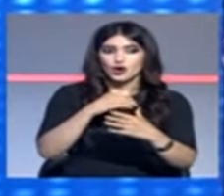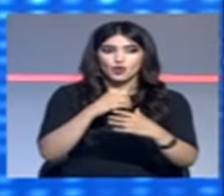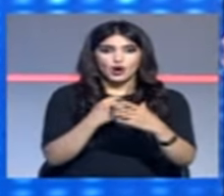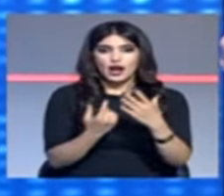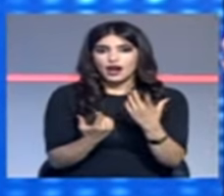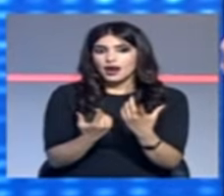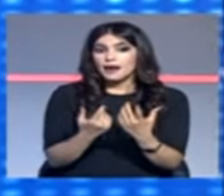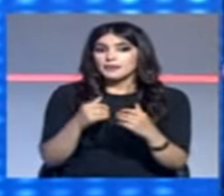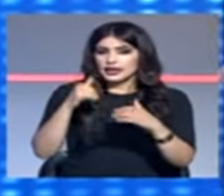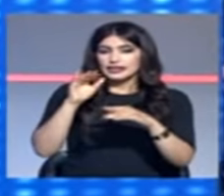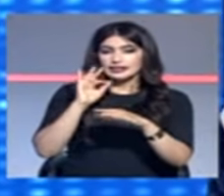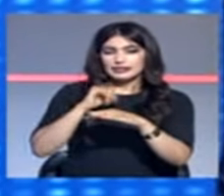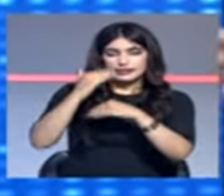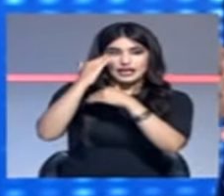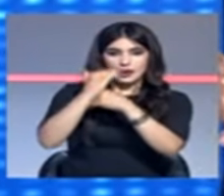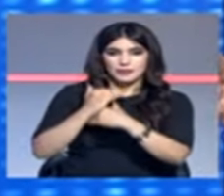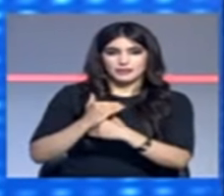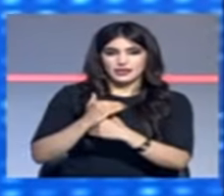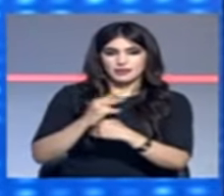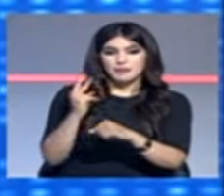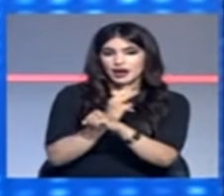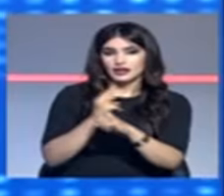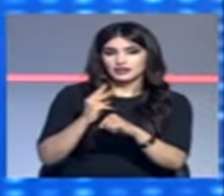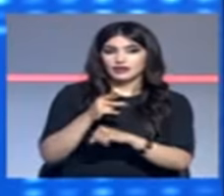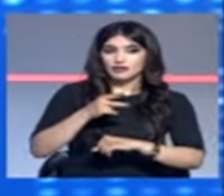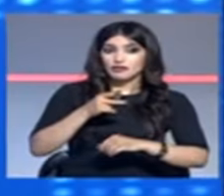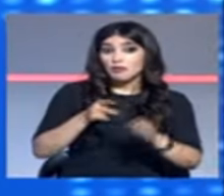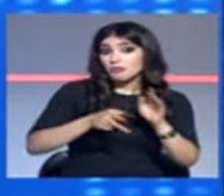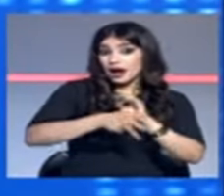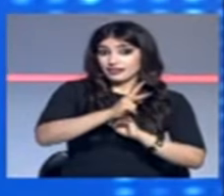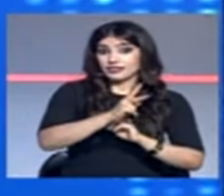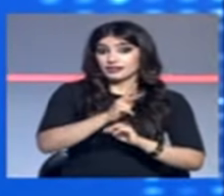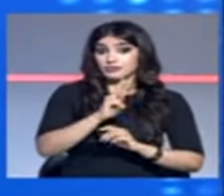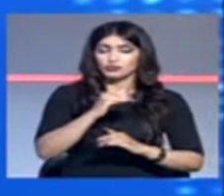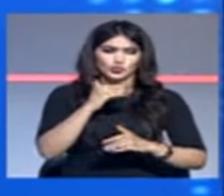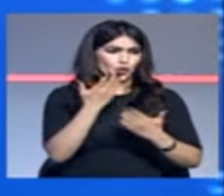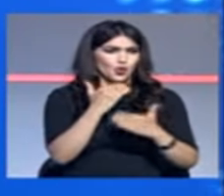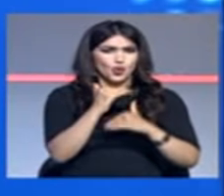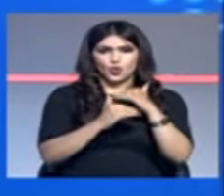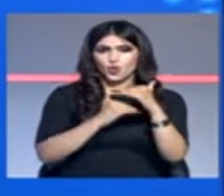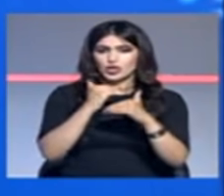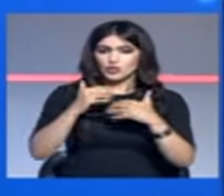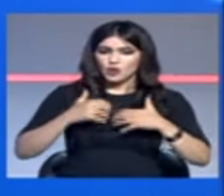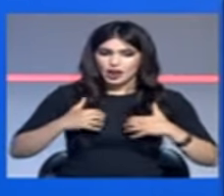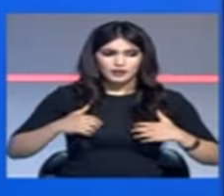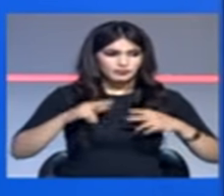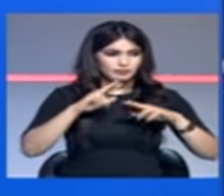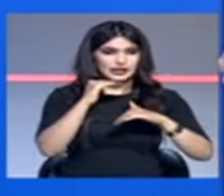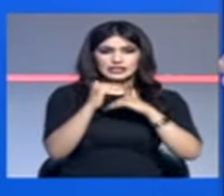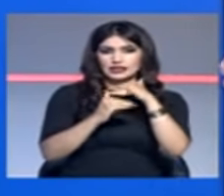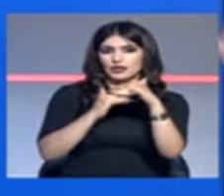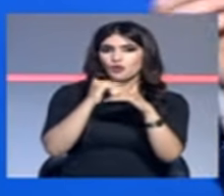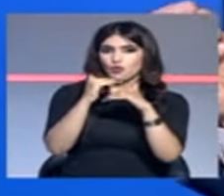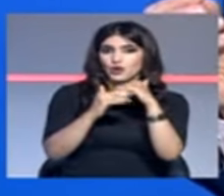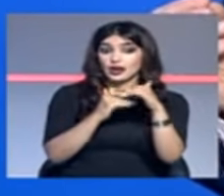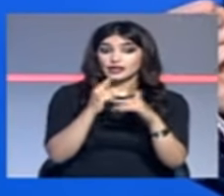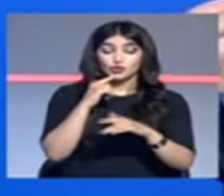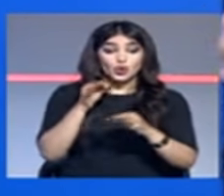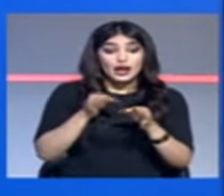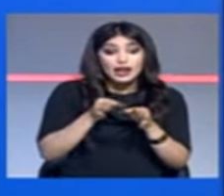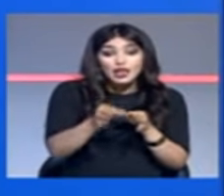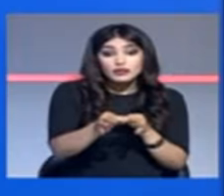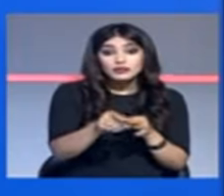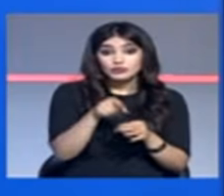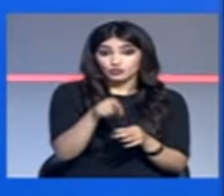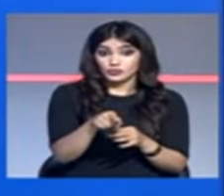باش نصيرنا حاجة مخطرة الشيء قاعد يتطور والعلم قاعد نثبته العدوى